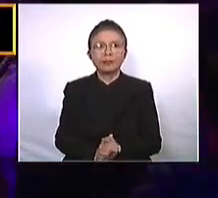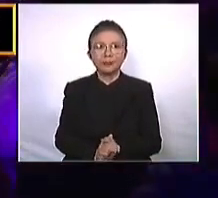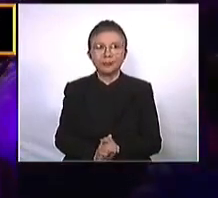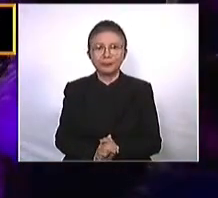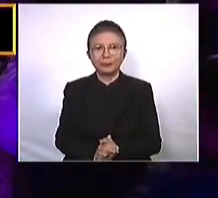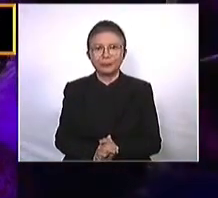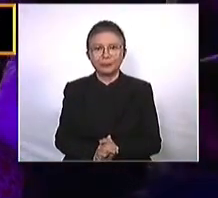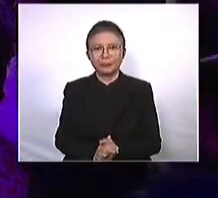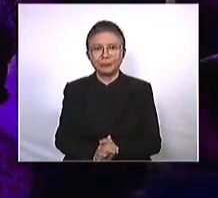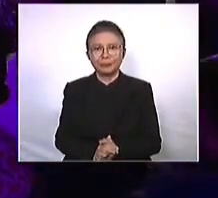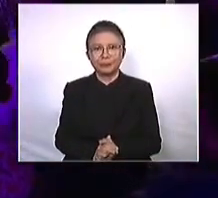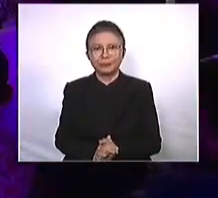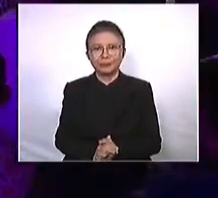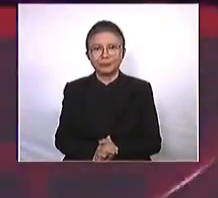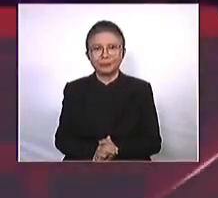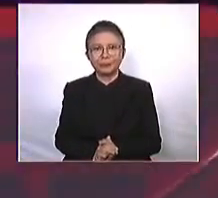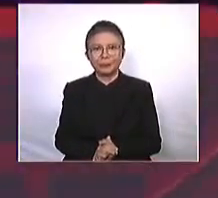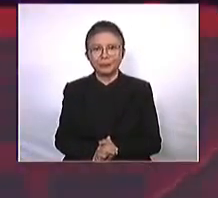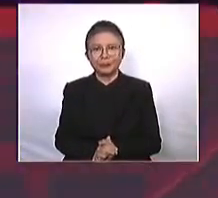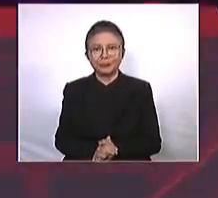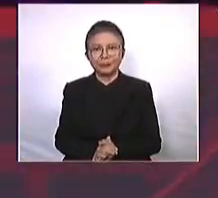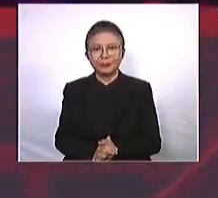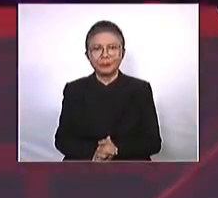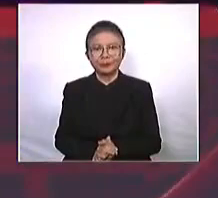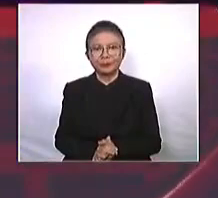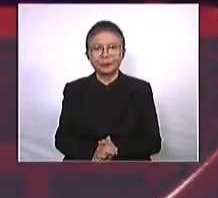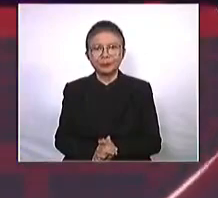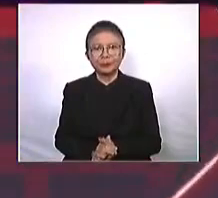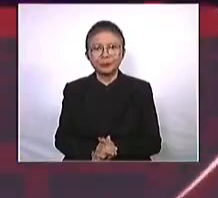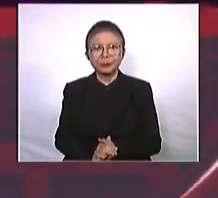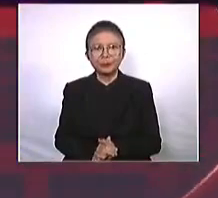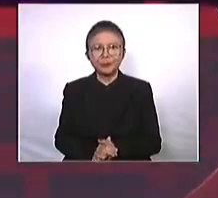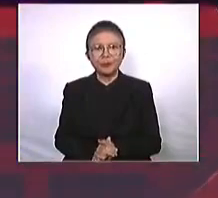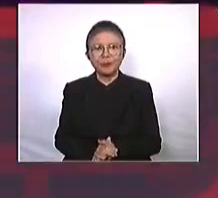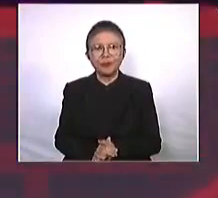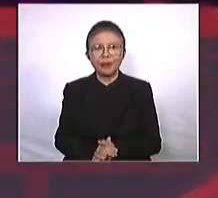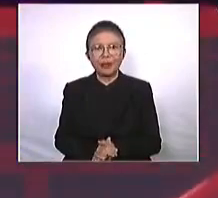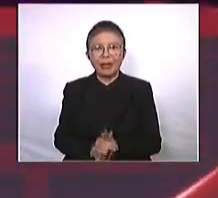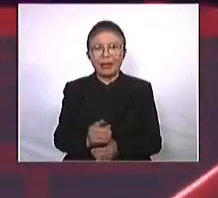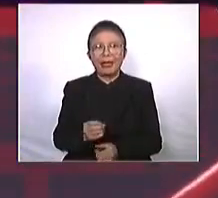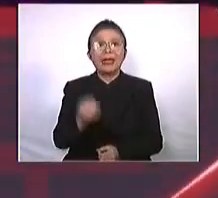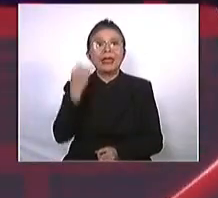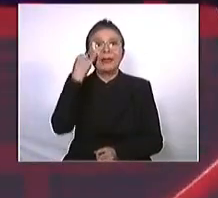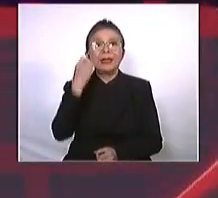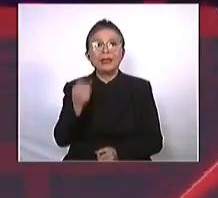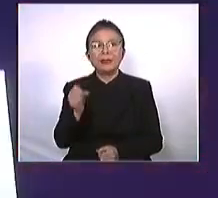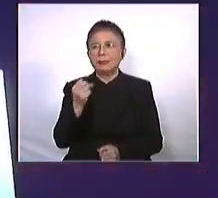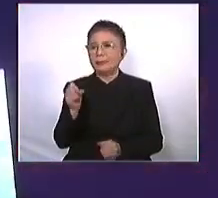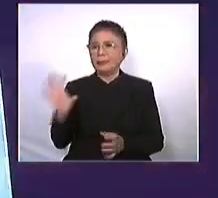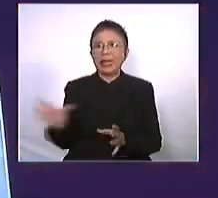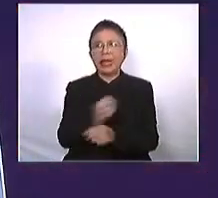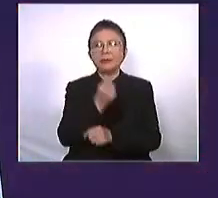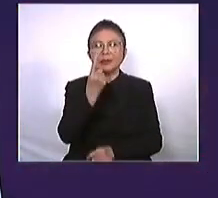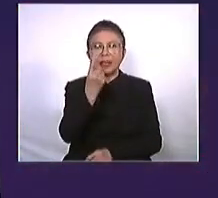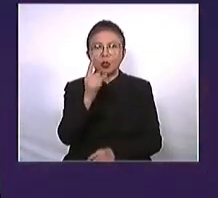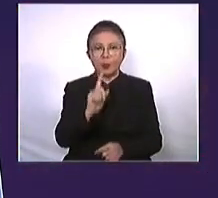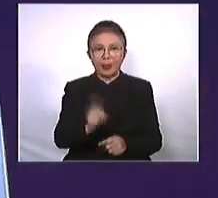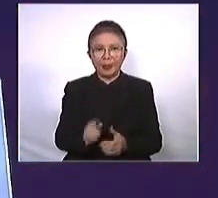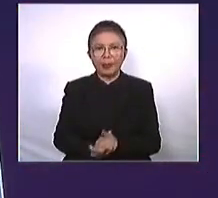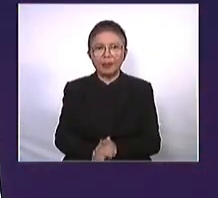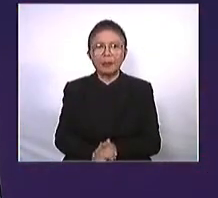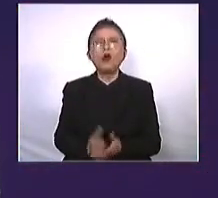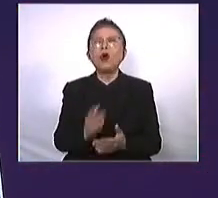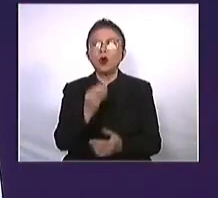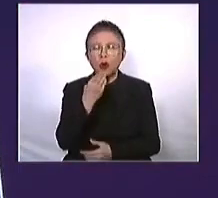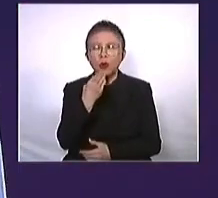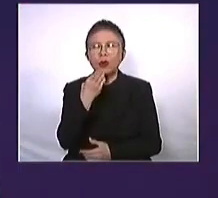Mohon kerjasamanya. Waktu Anda, Pak Muhaimin, 1 menit untuk menanggapi. Terima kasih.